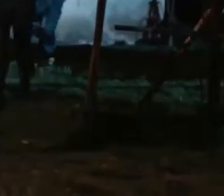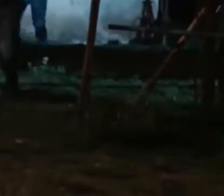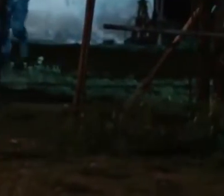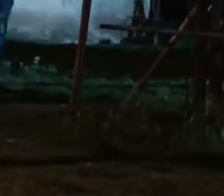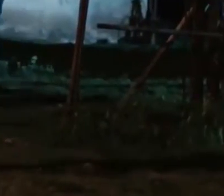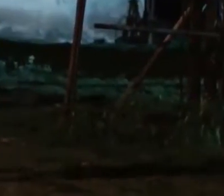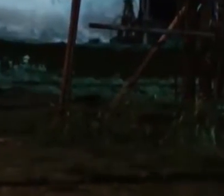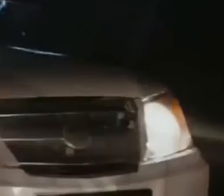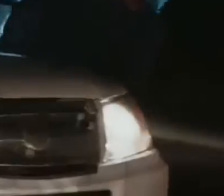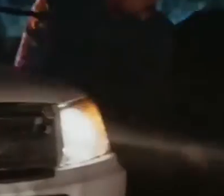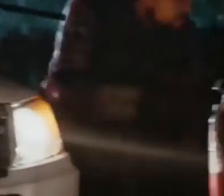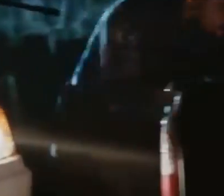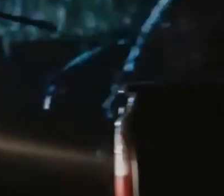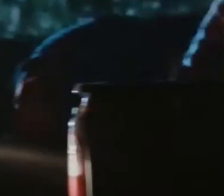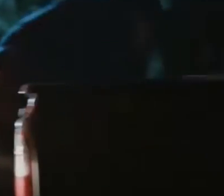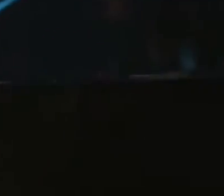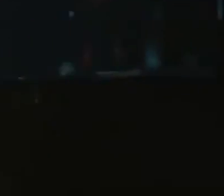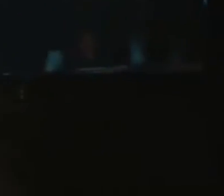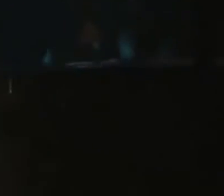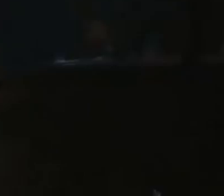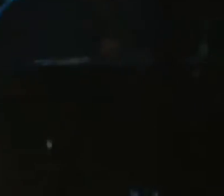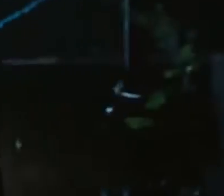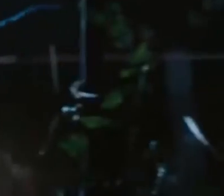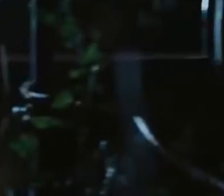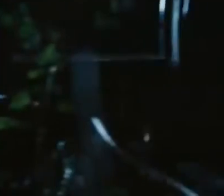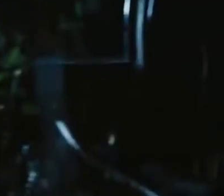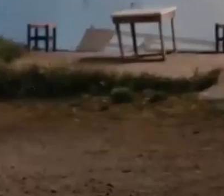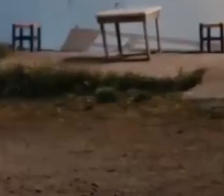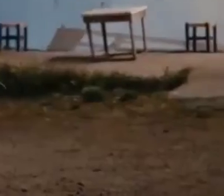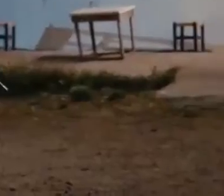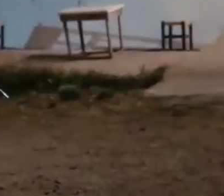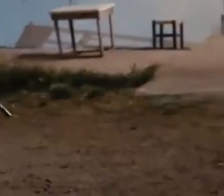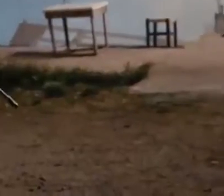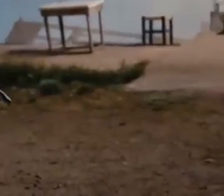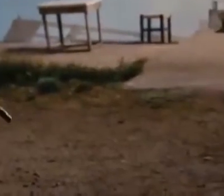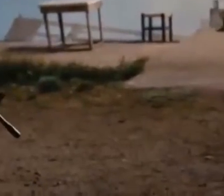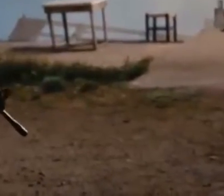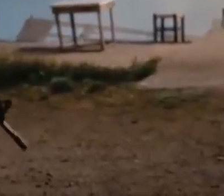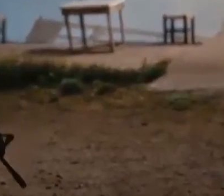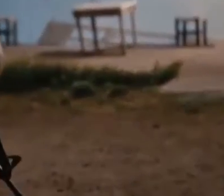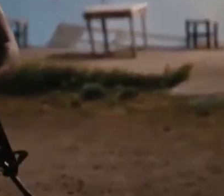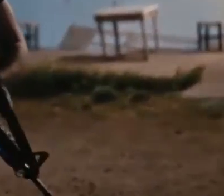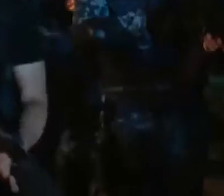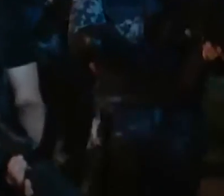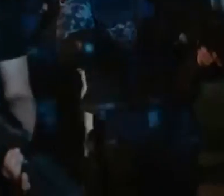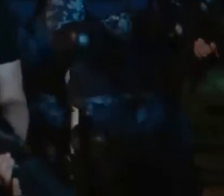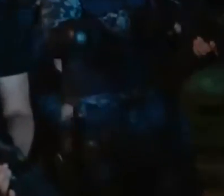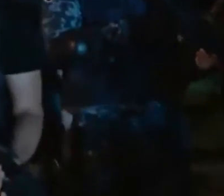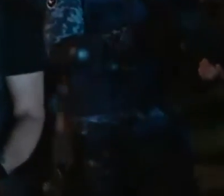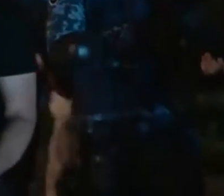yanında silahlandırılmış Türkmenlerle koştu. Timur'un emir verdikleri tüfekleriyle tek tek tarıyorlar şedid askerlerini.